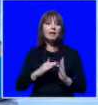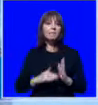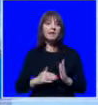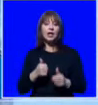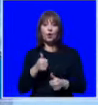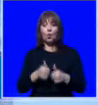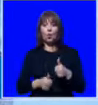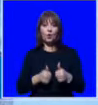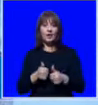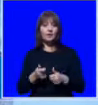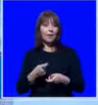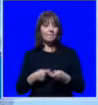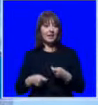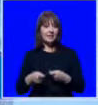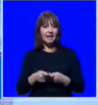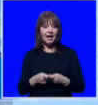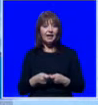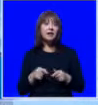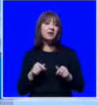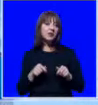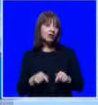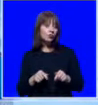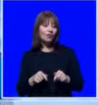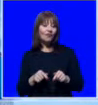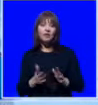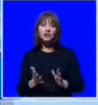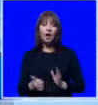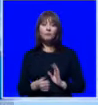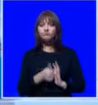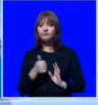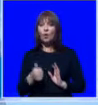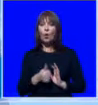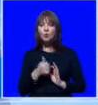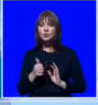конкурентност на пазара и съответно това ще бъде особено